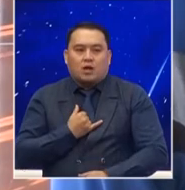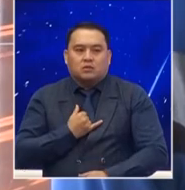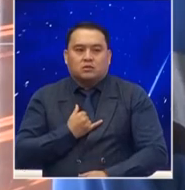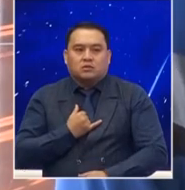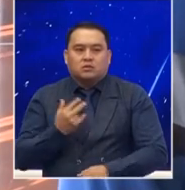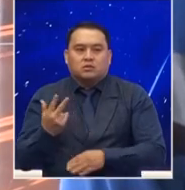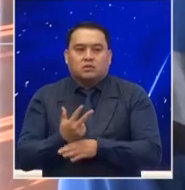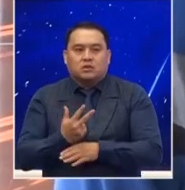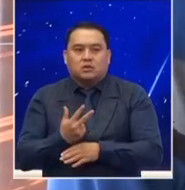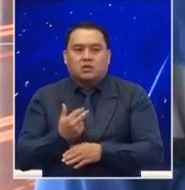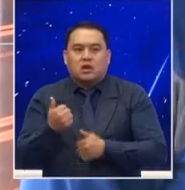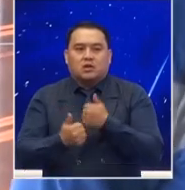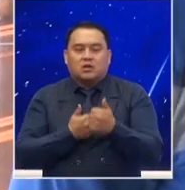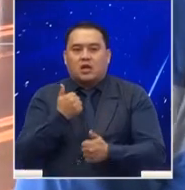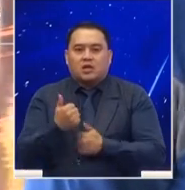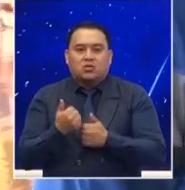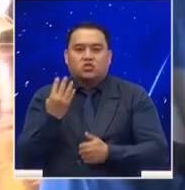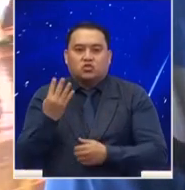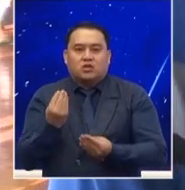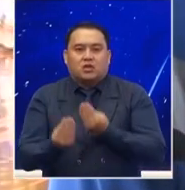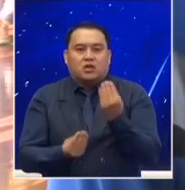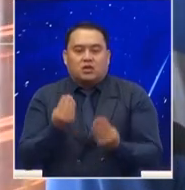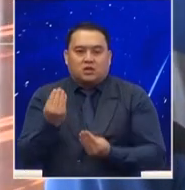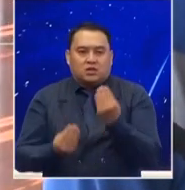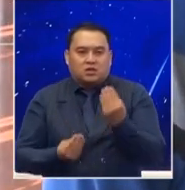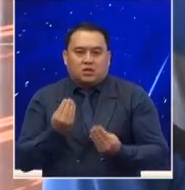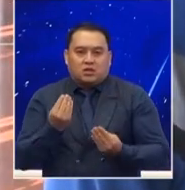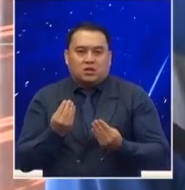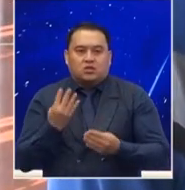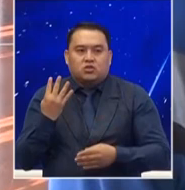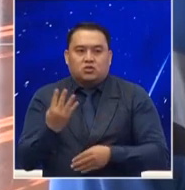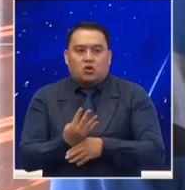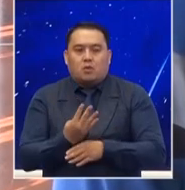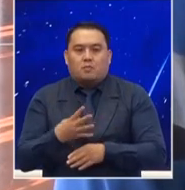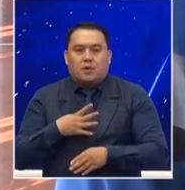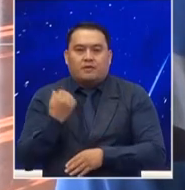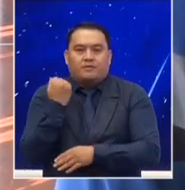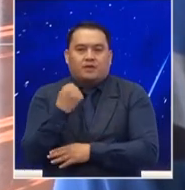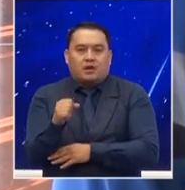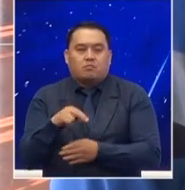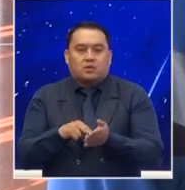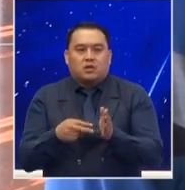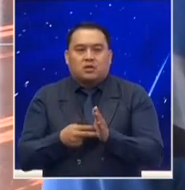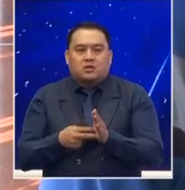тур. У нас 3-4 игры, чтобы из 4 выиграть 4 игры у нас планы.